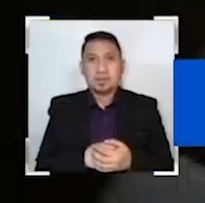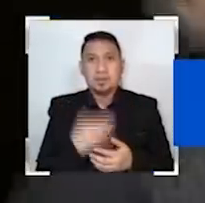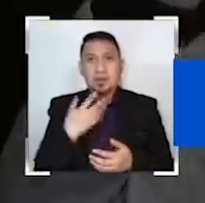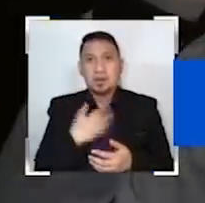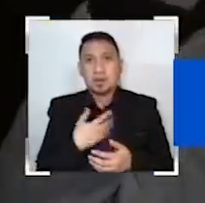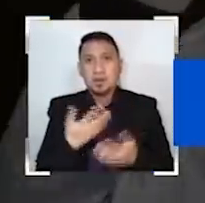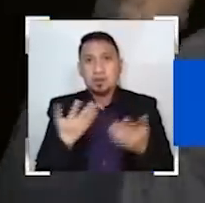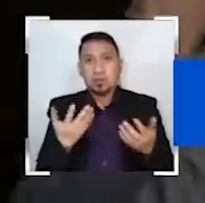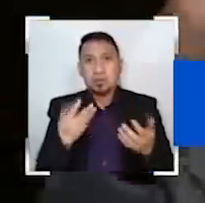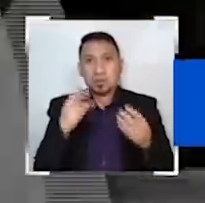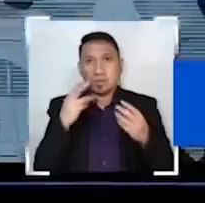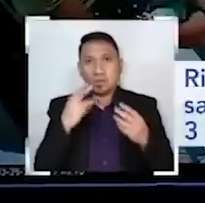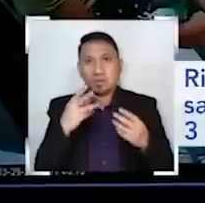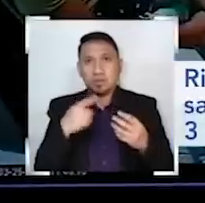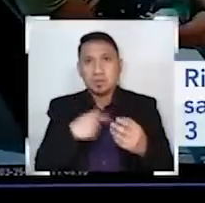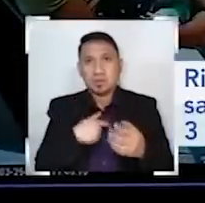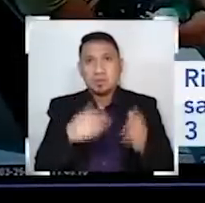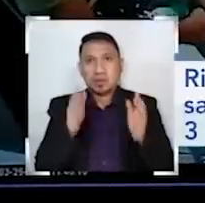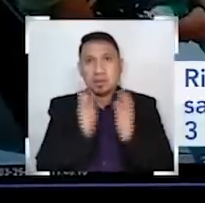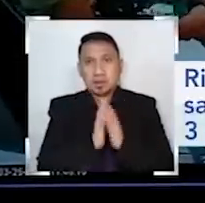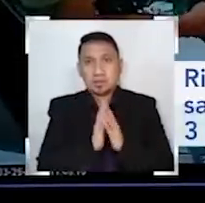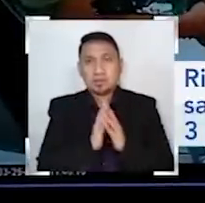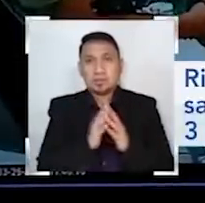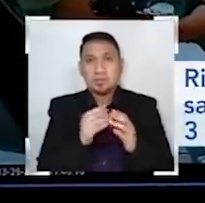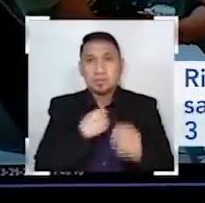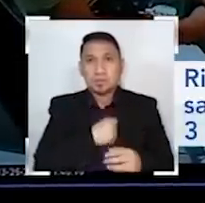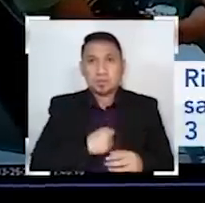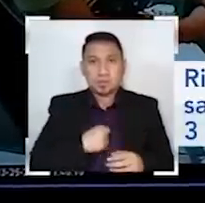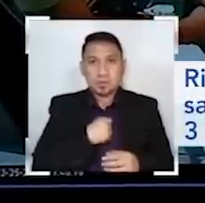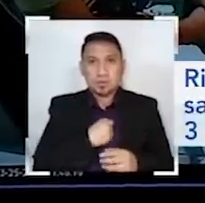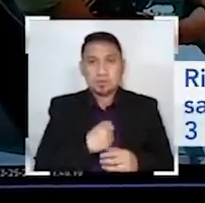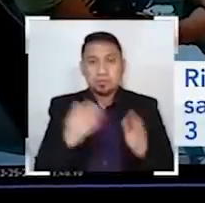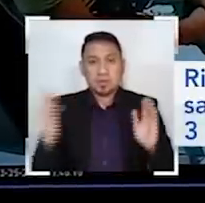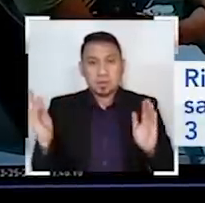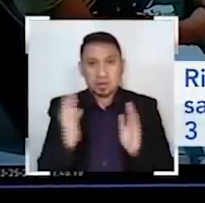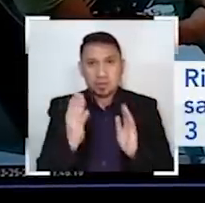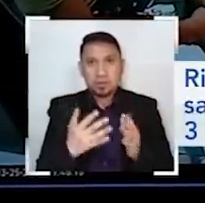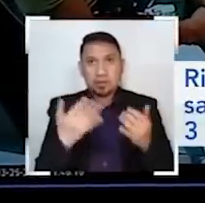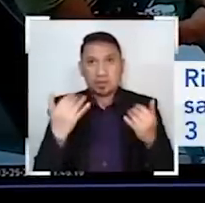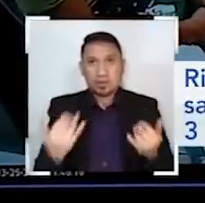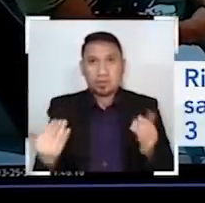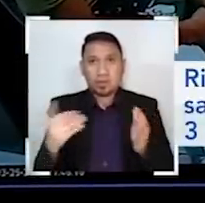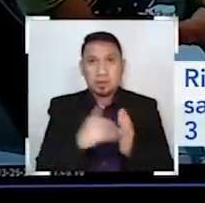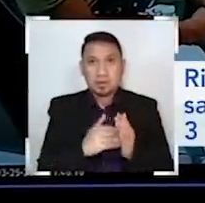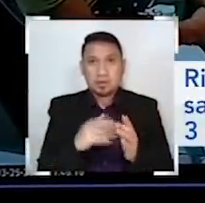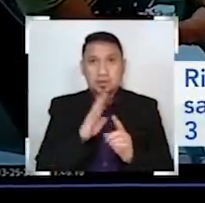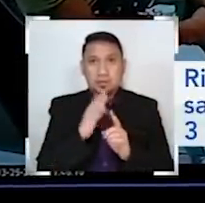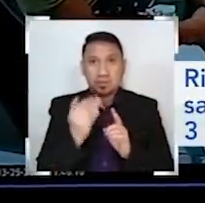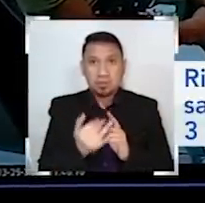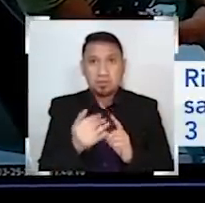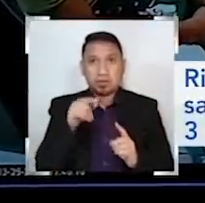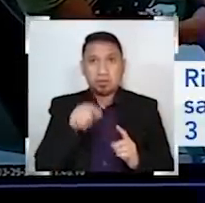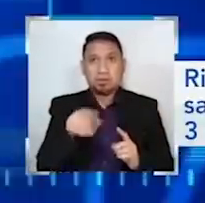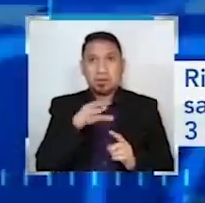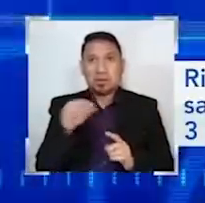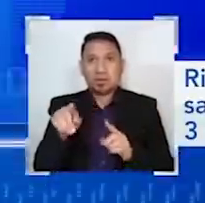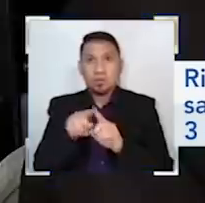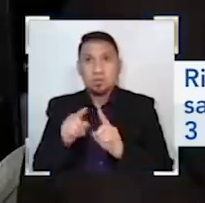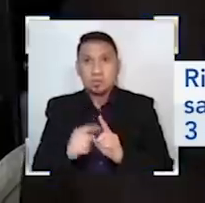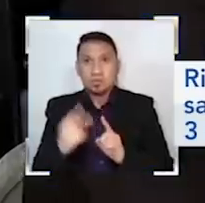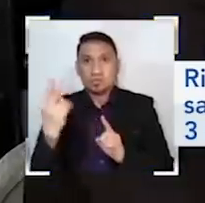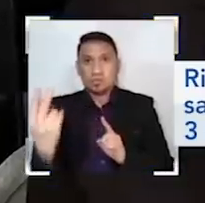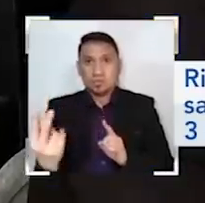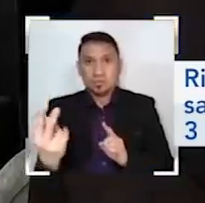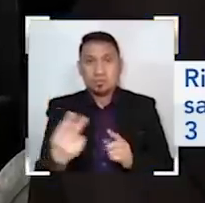po. Humingi po ng tawad sa iyo. Para harapan ng usapan, pinagharap muli ng barangay ang biktima at ang 2 sa gumulpi sa kanya.